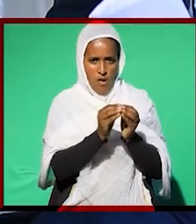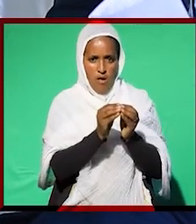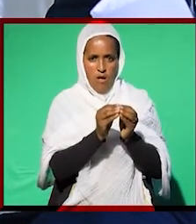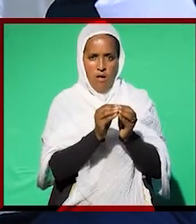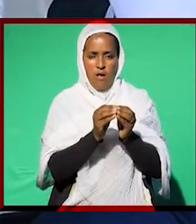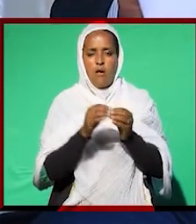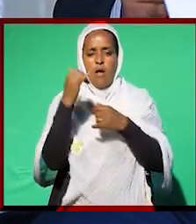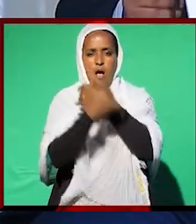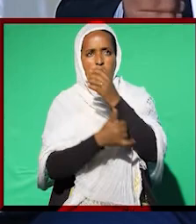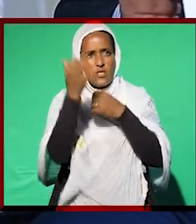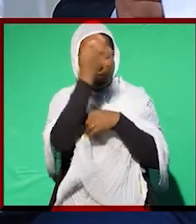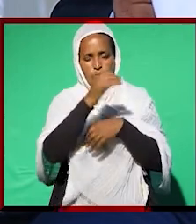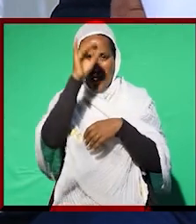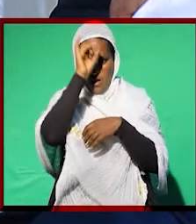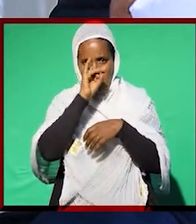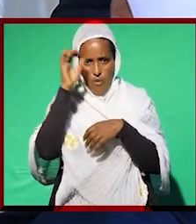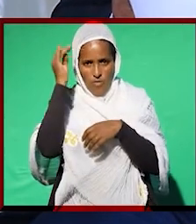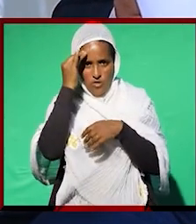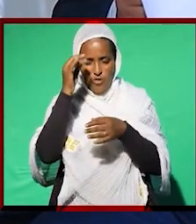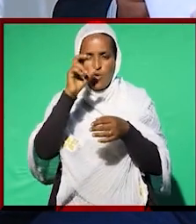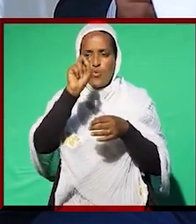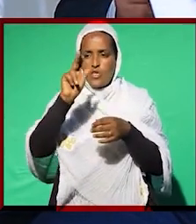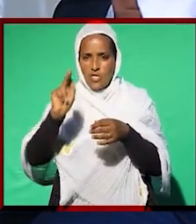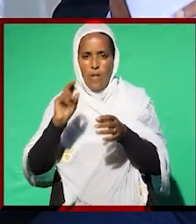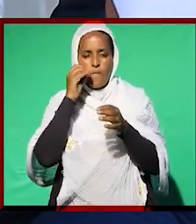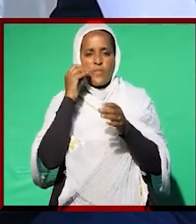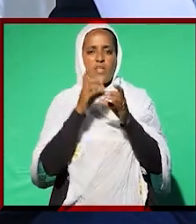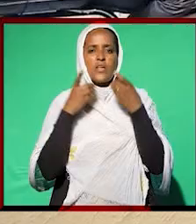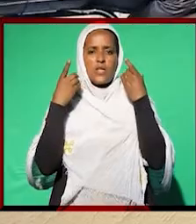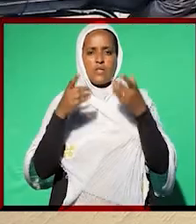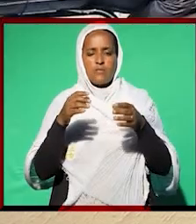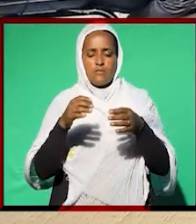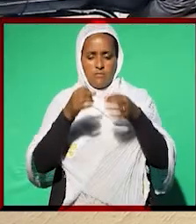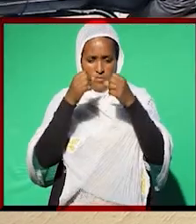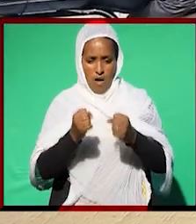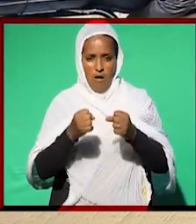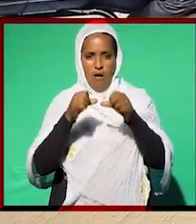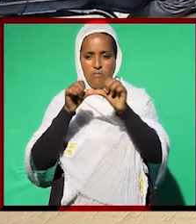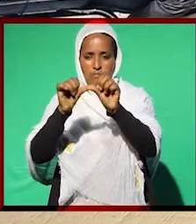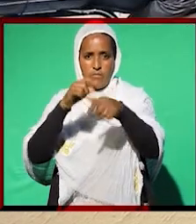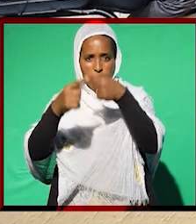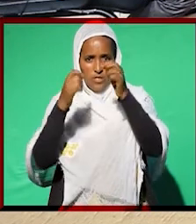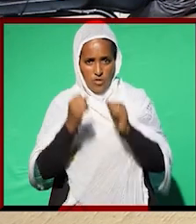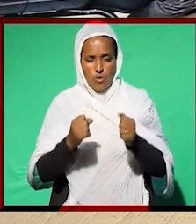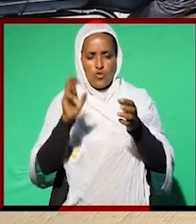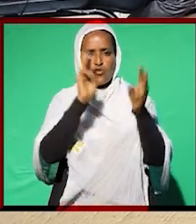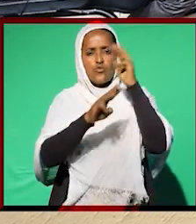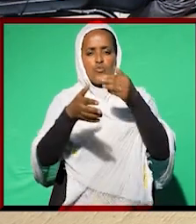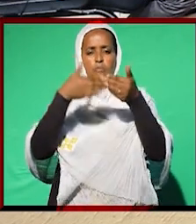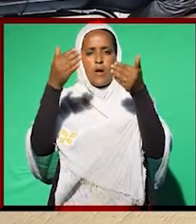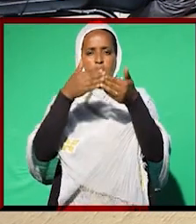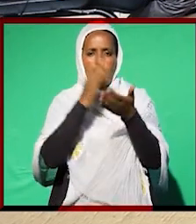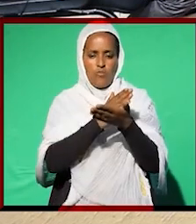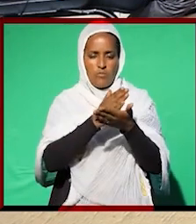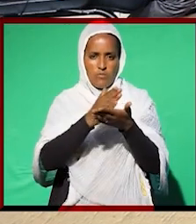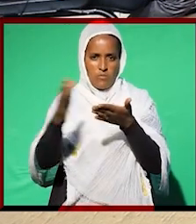ጉባኤያት፣ አህጉረ ስብከት ሊቃነ ጳጳሳት፣ ወረዳ ቤተ ክህነቶችም ይበልጥ አጠንክረው መሄድ ከቻሉ